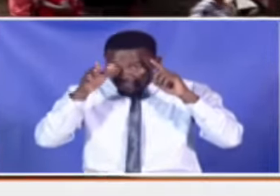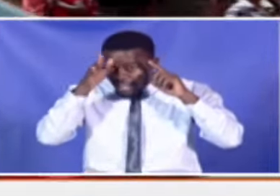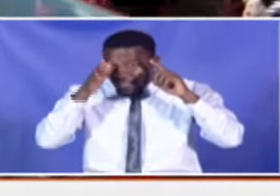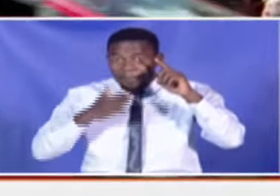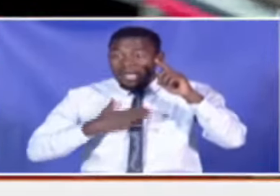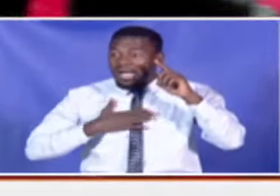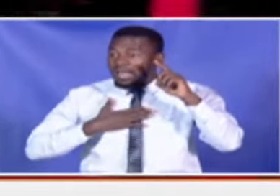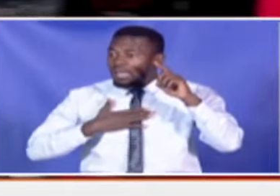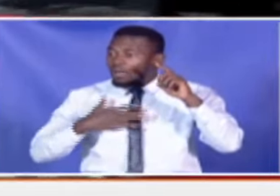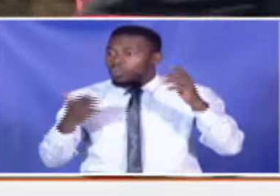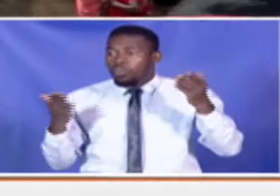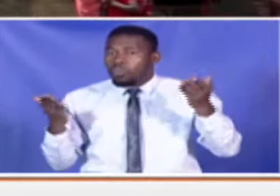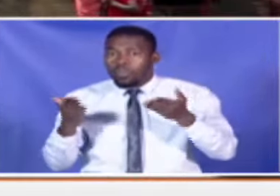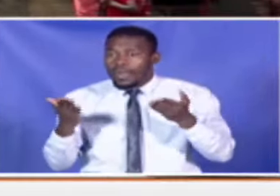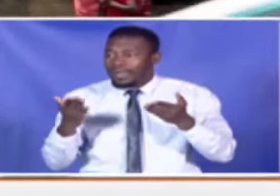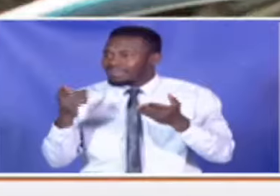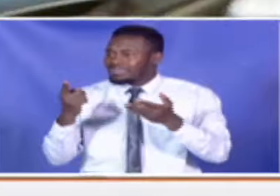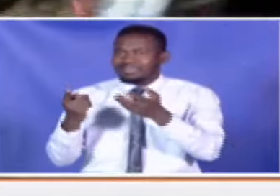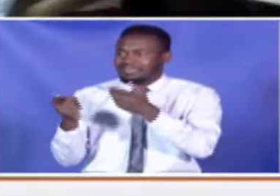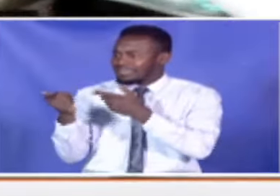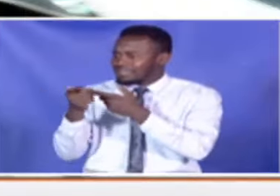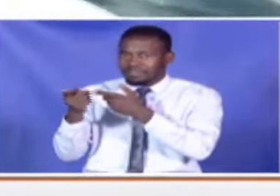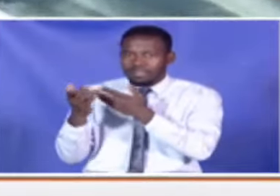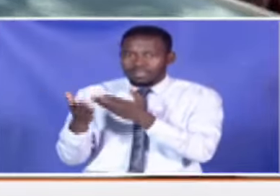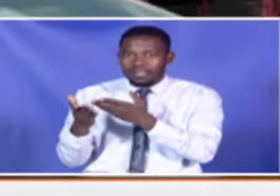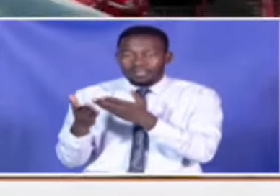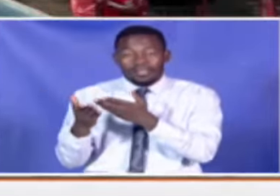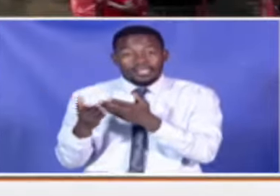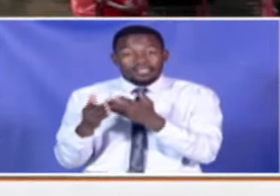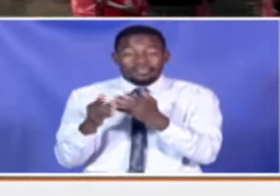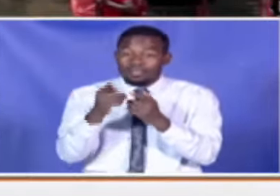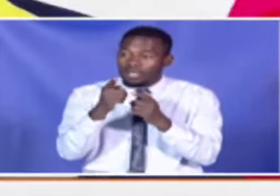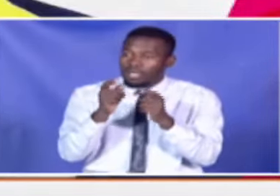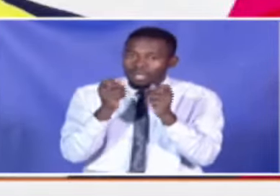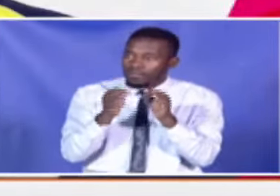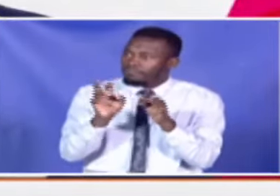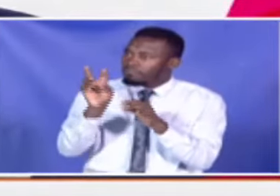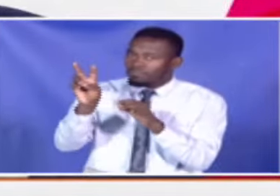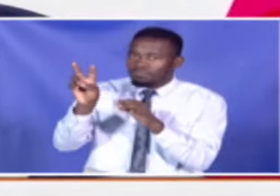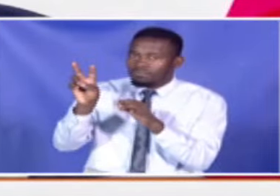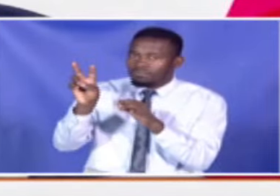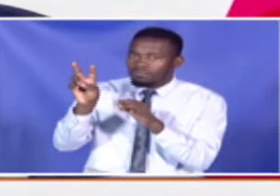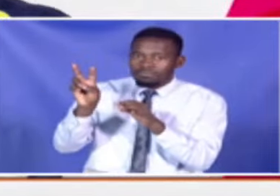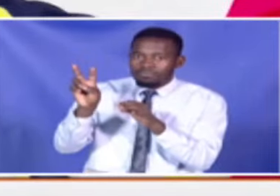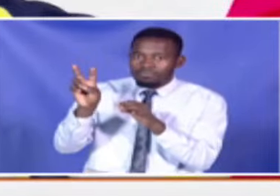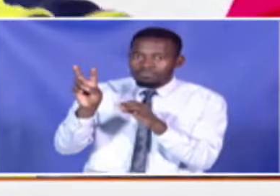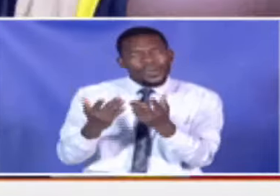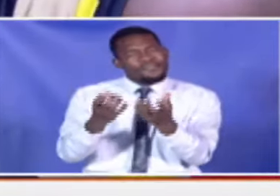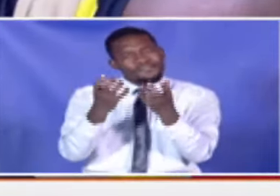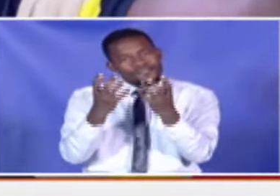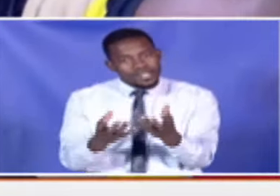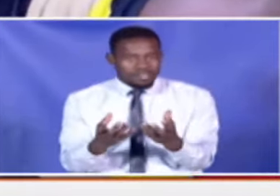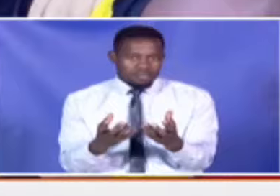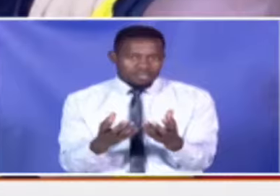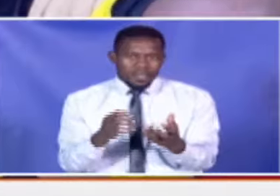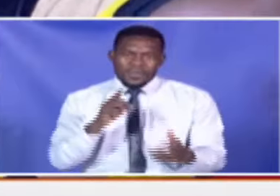moto ilikuwa kali moto ambayo yani hata ukiona wewe mwenyewe nilikutana na babangu kwa barabara